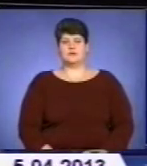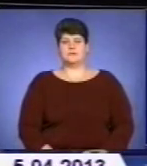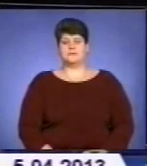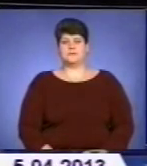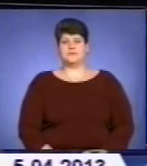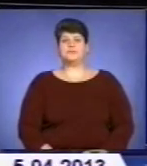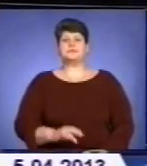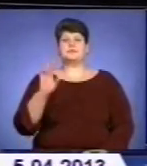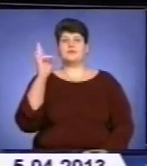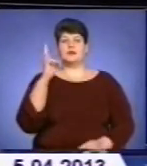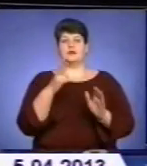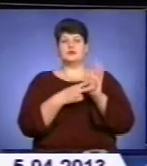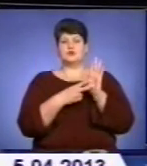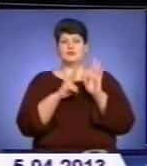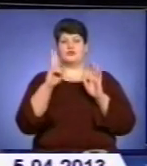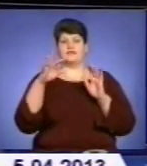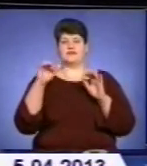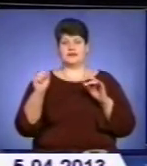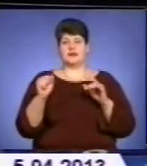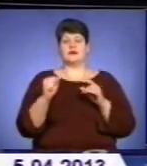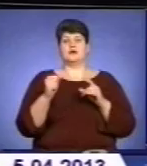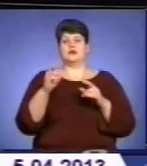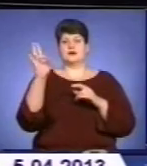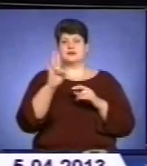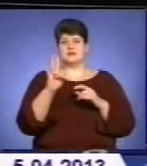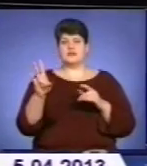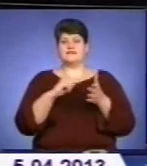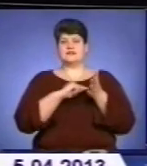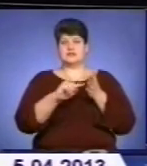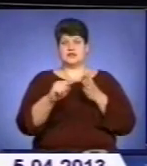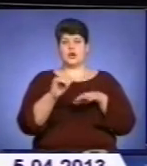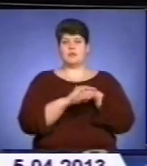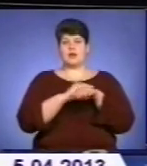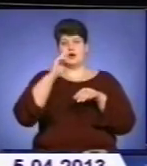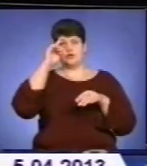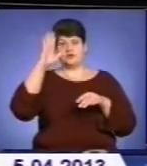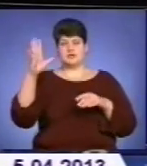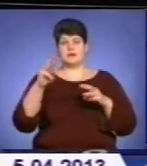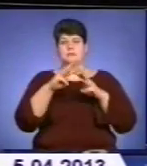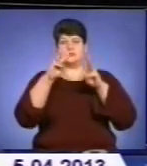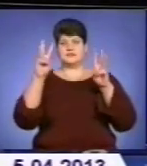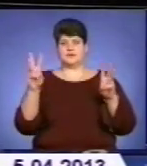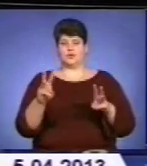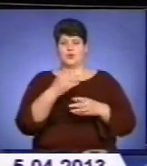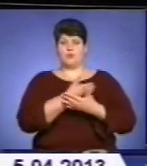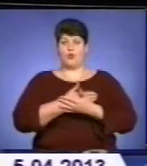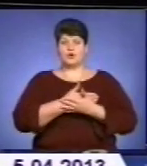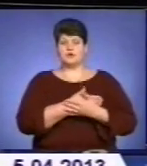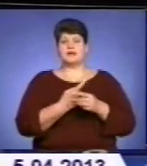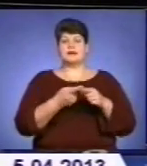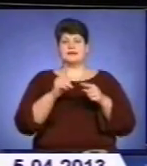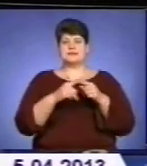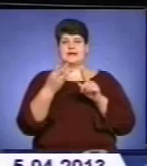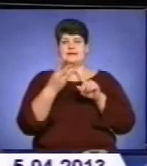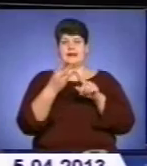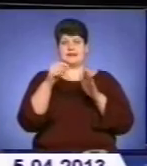У неділю, 7 квітня, християни Східного обряду відзначають Благовіщення Пресвятої Богородиці. Третє за значенням релігійне